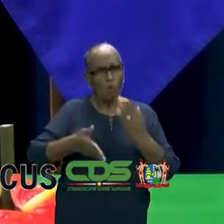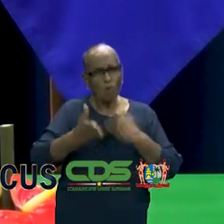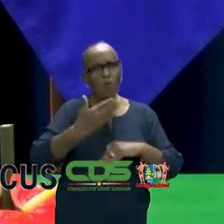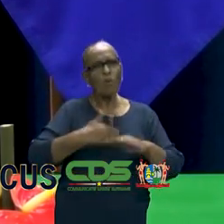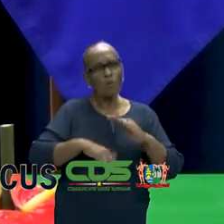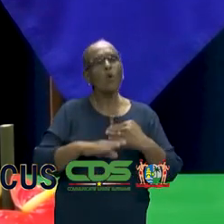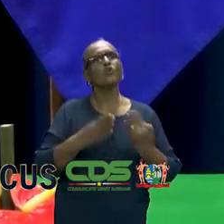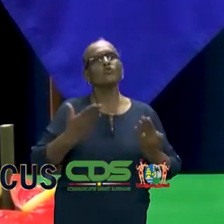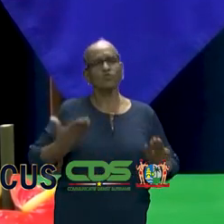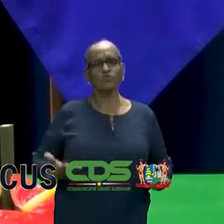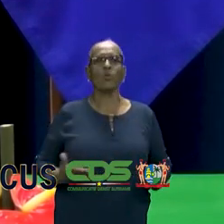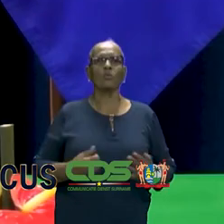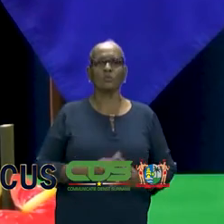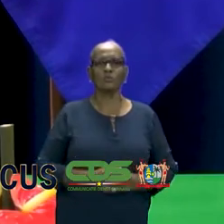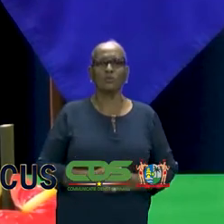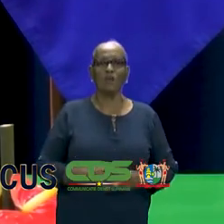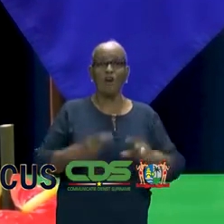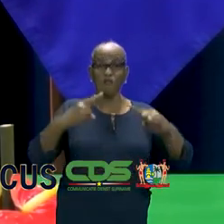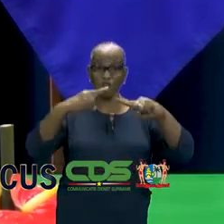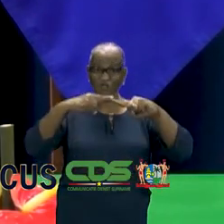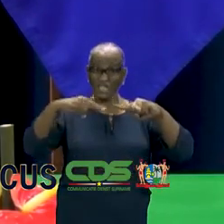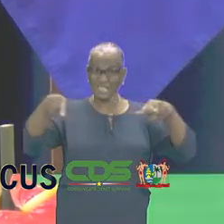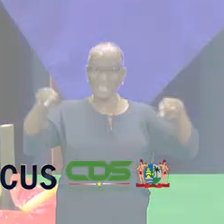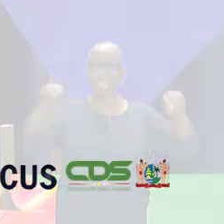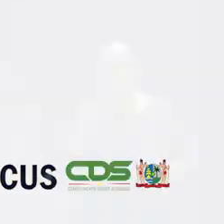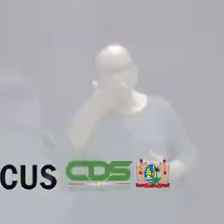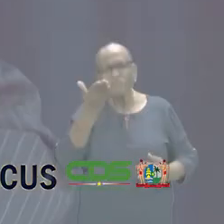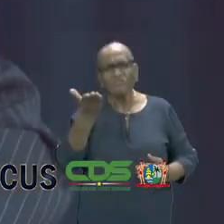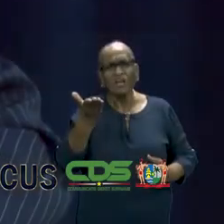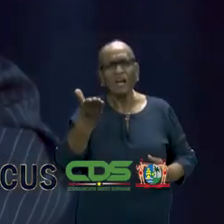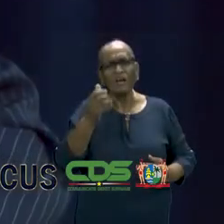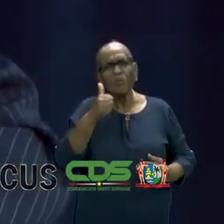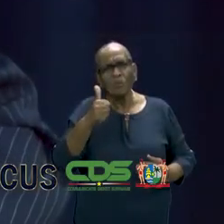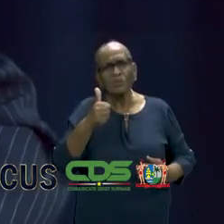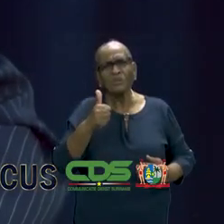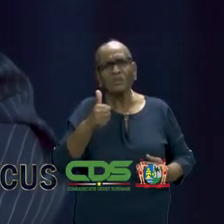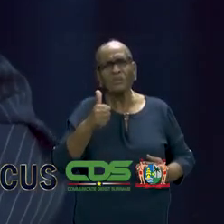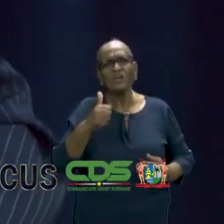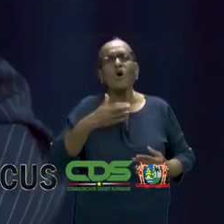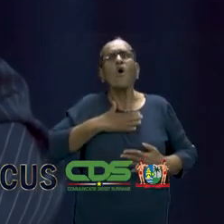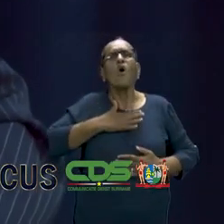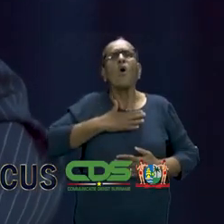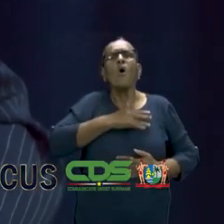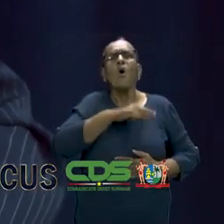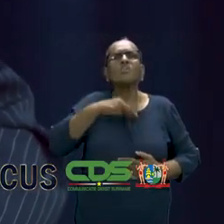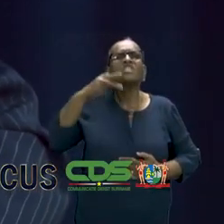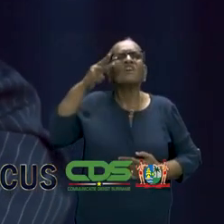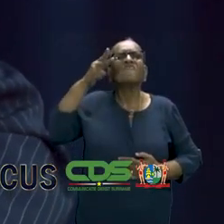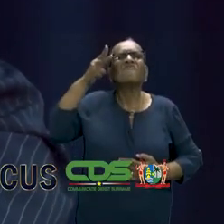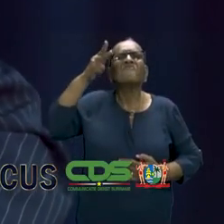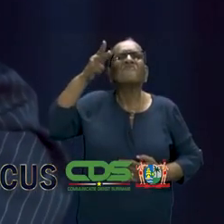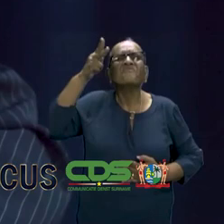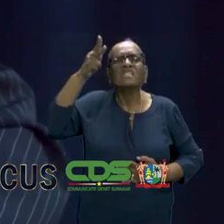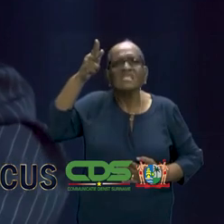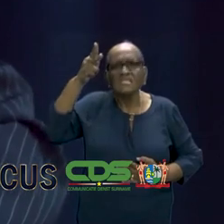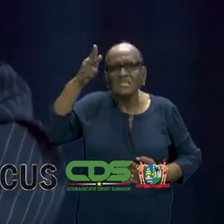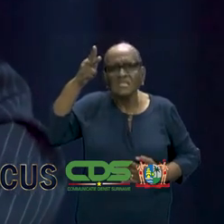er zijn verschillende niveaus samenwerking geweest. Onze visie is dat de